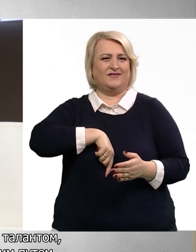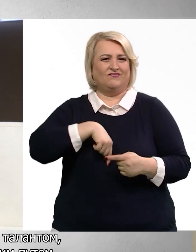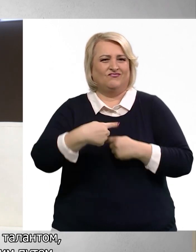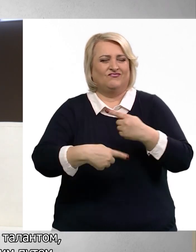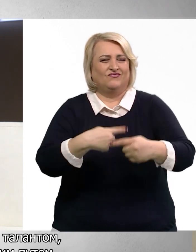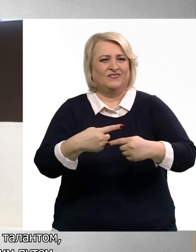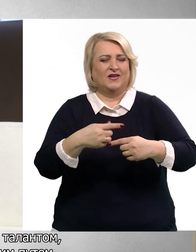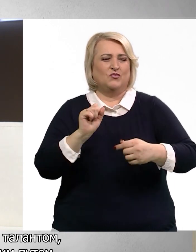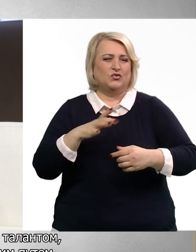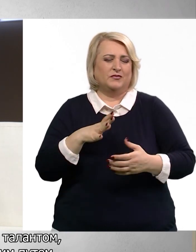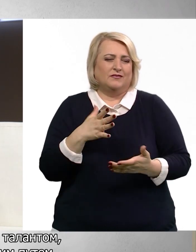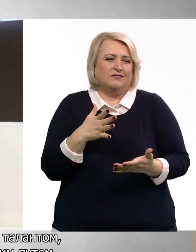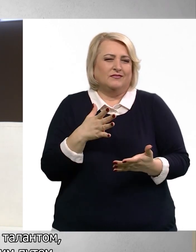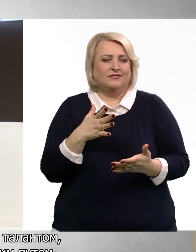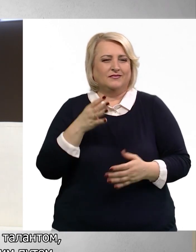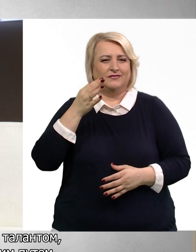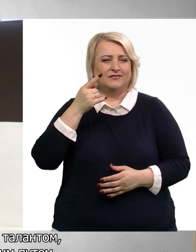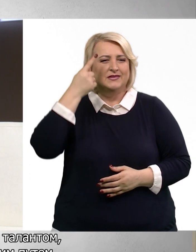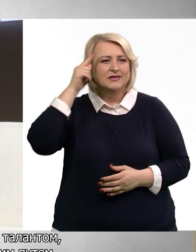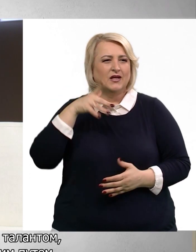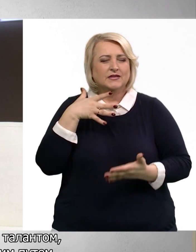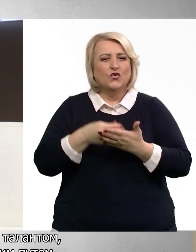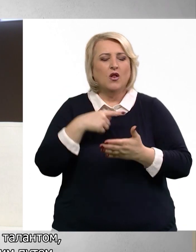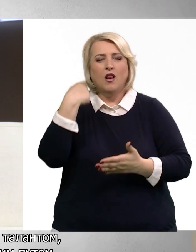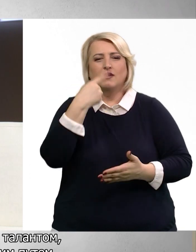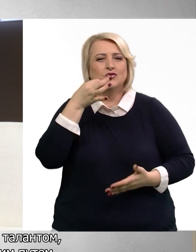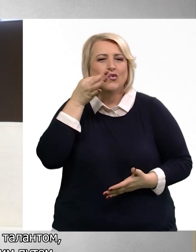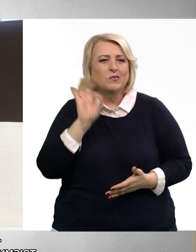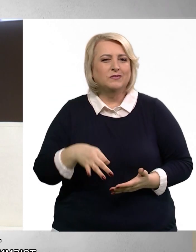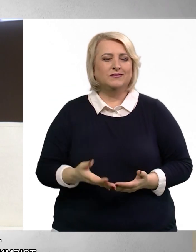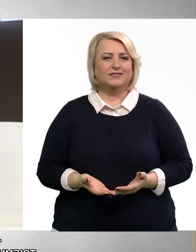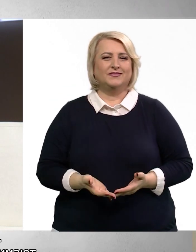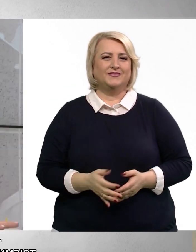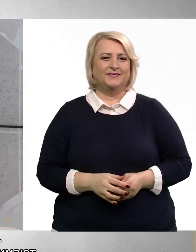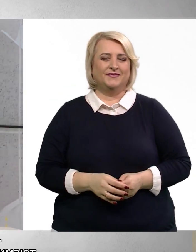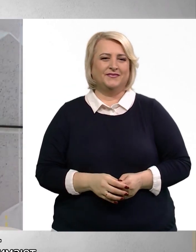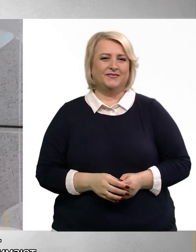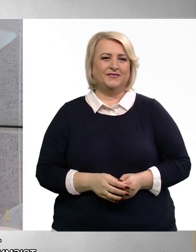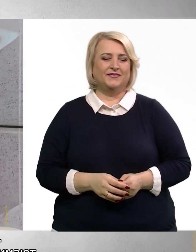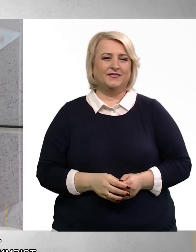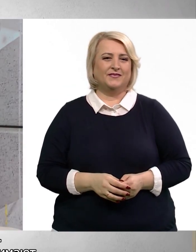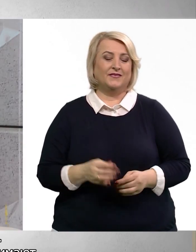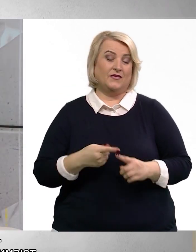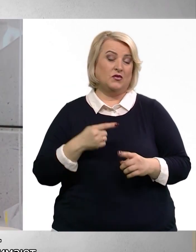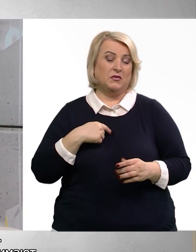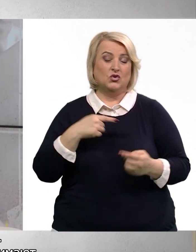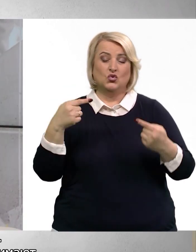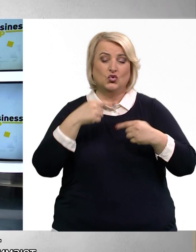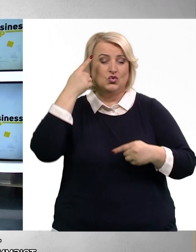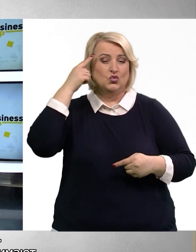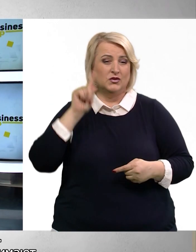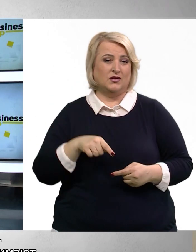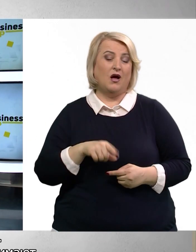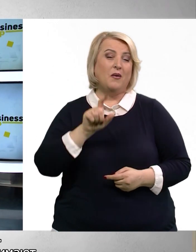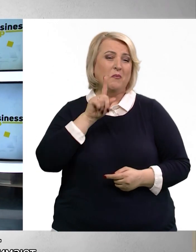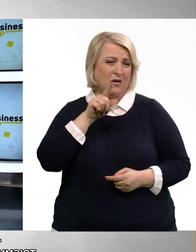cunoștințe dobândite empiric prin experiențele proprii. Deci, din această cauză, noi trebuie să înțelegem exact, da, și ei înțeleg foarte